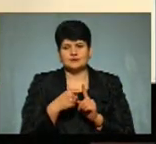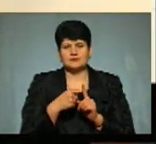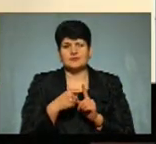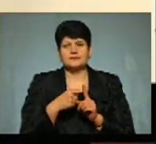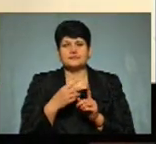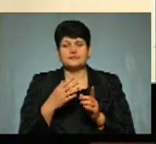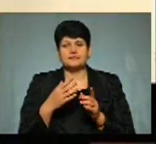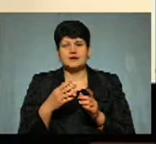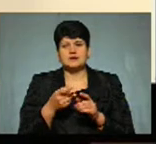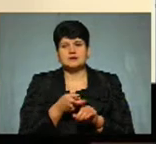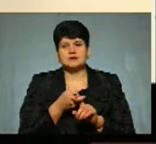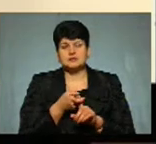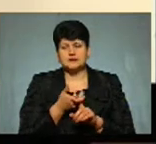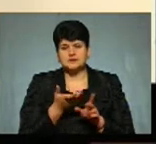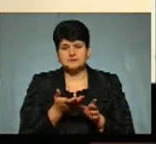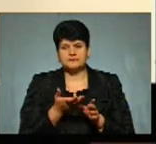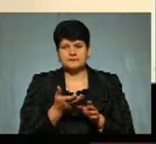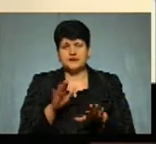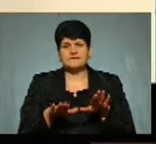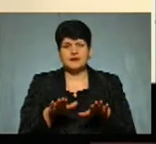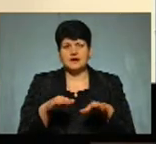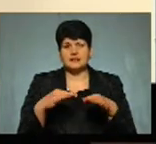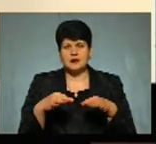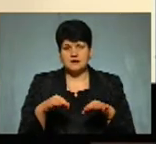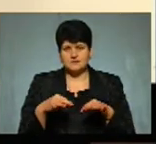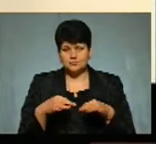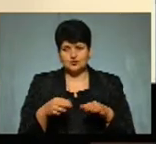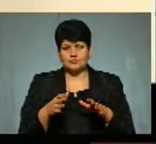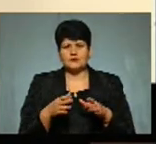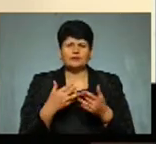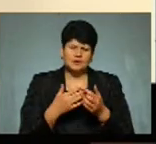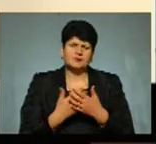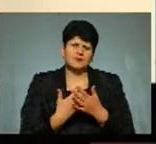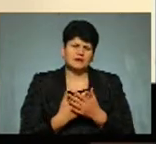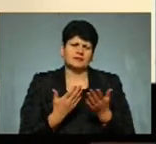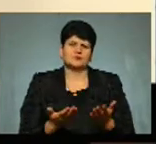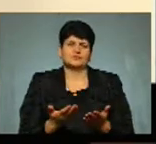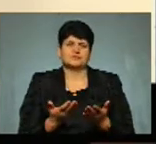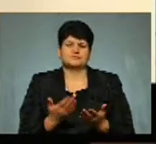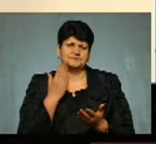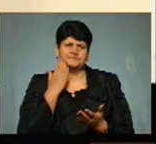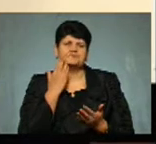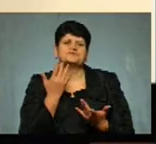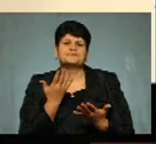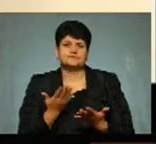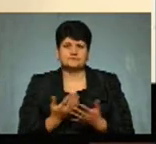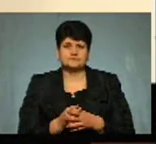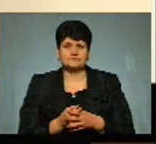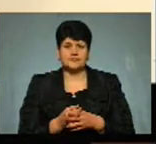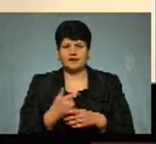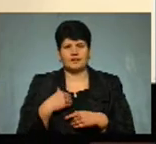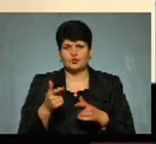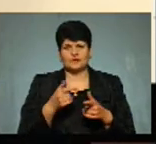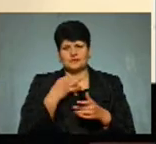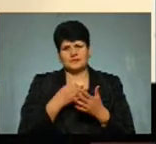в залежності від ваги транспортного засобу, що евакуйовується. Приблизно. До 1000 гривень. Я вам не готовий